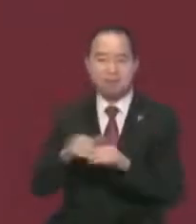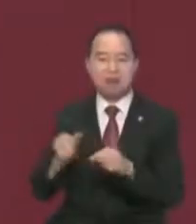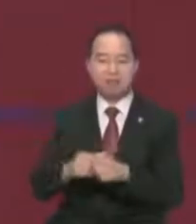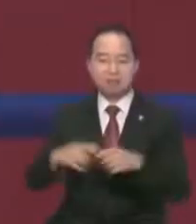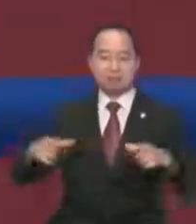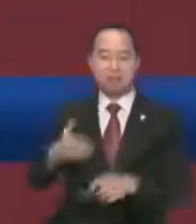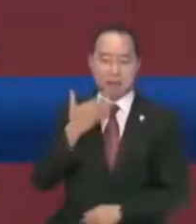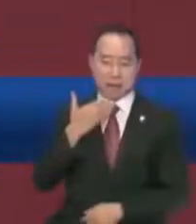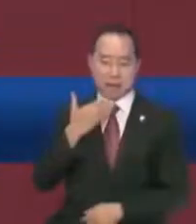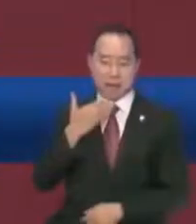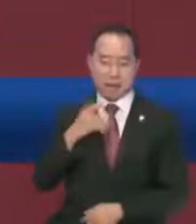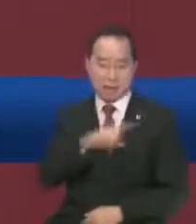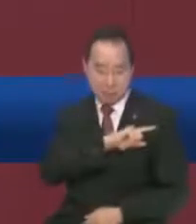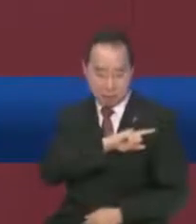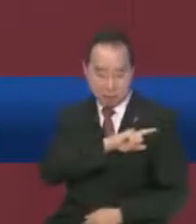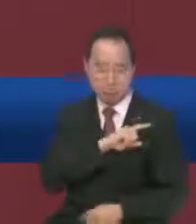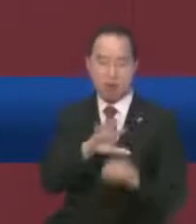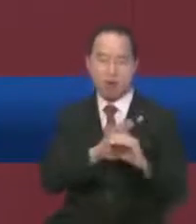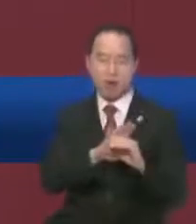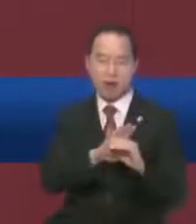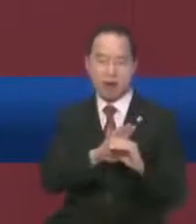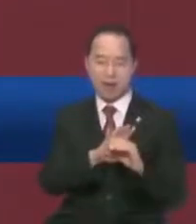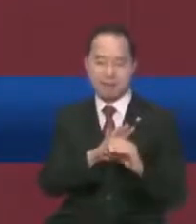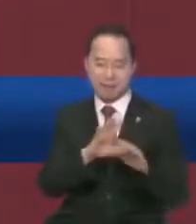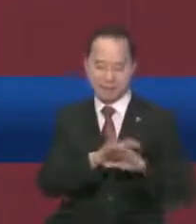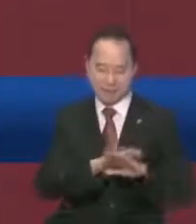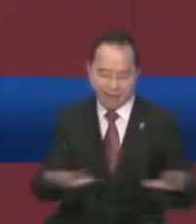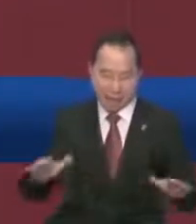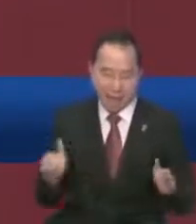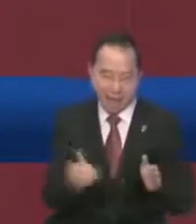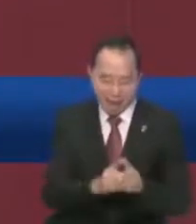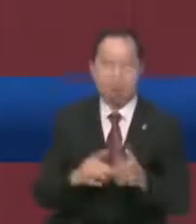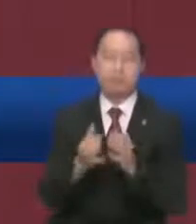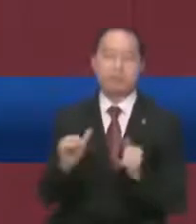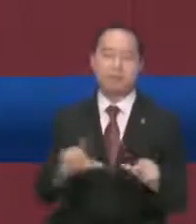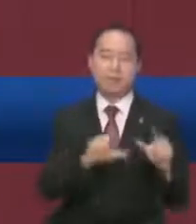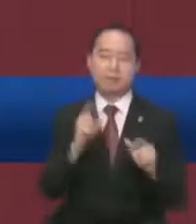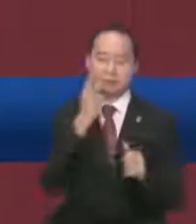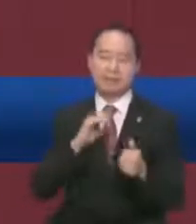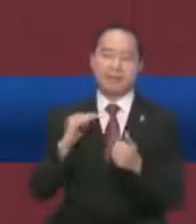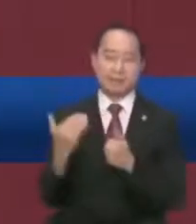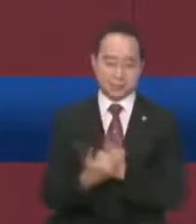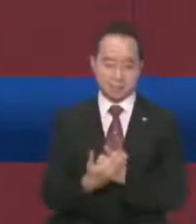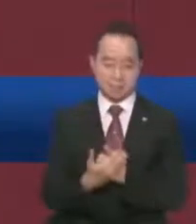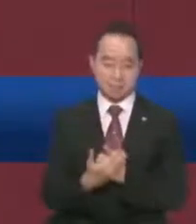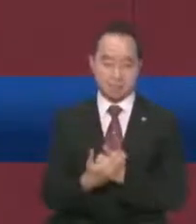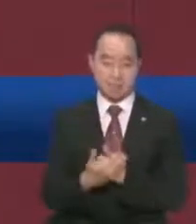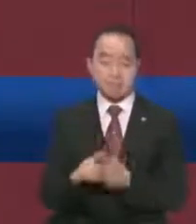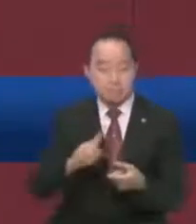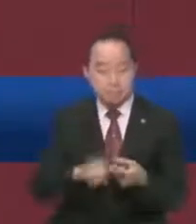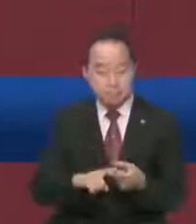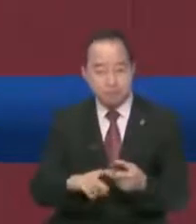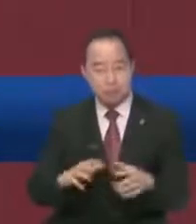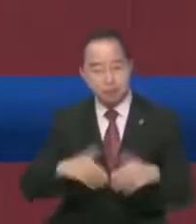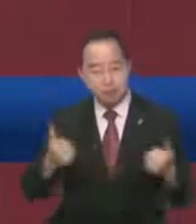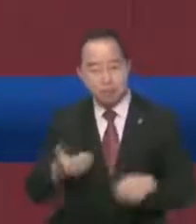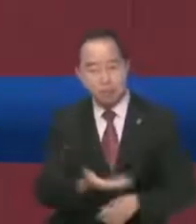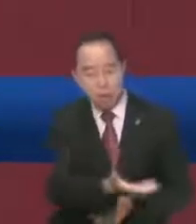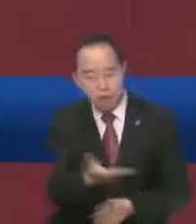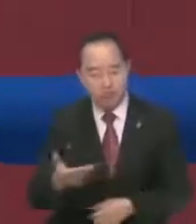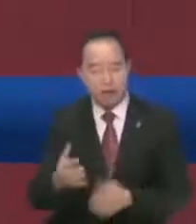승리하고 국민의 삶을 지키겠습니다. 그 일에 여야가 국민과 합심해